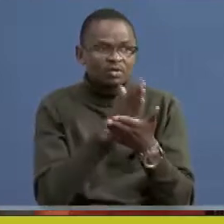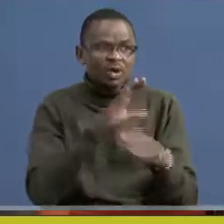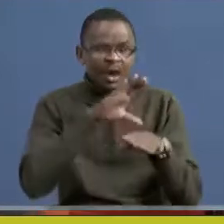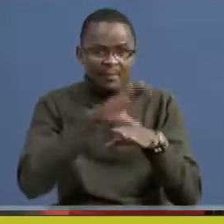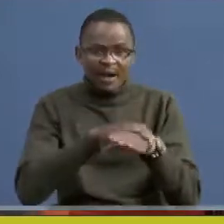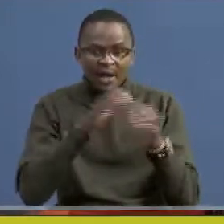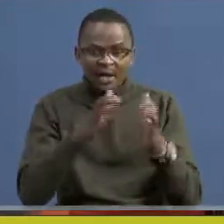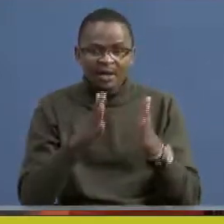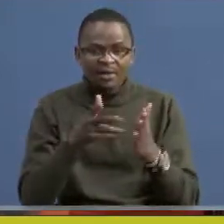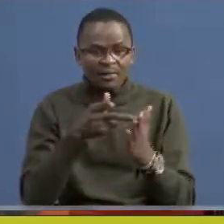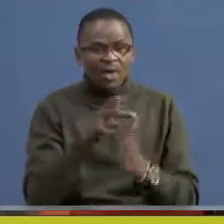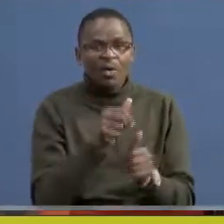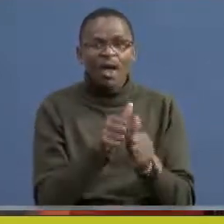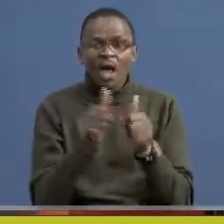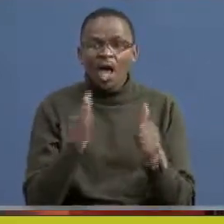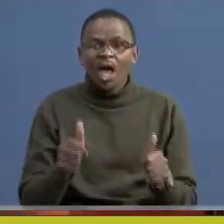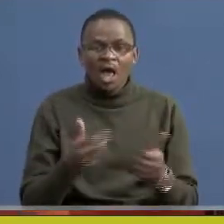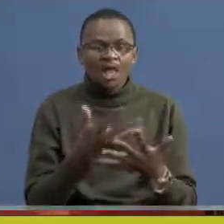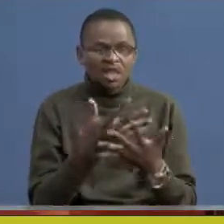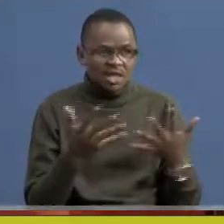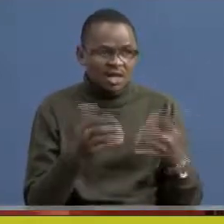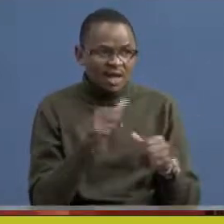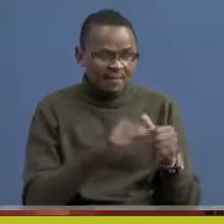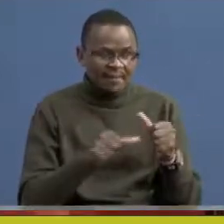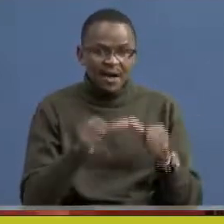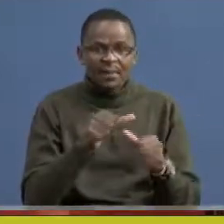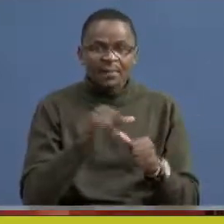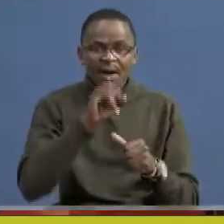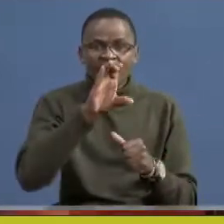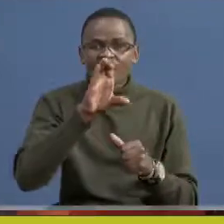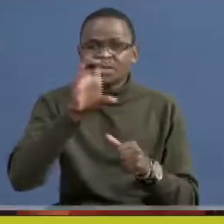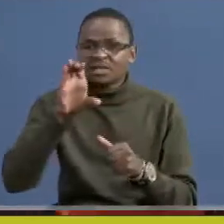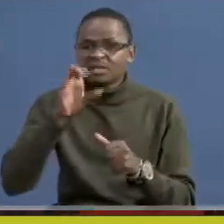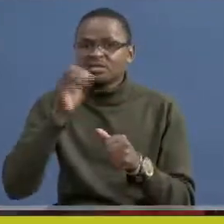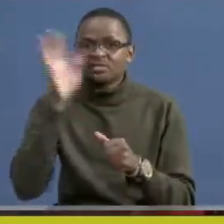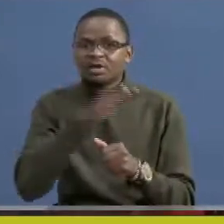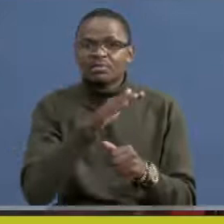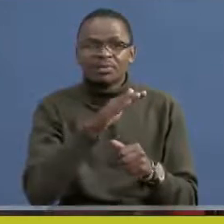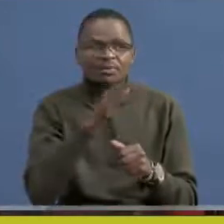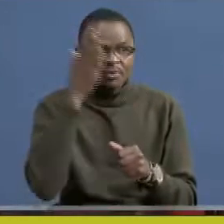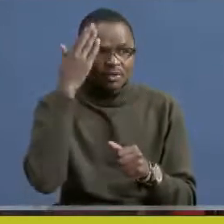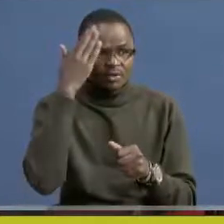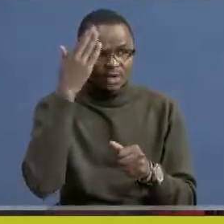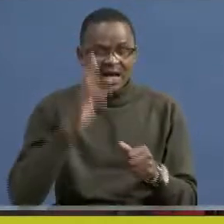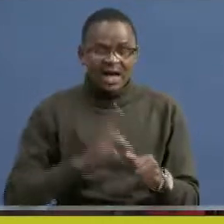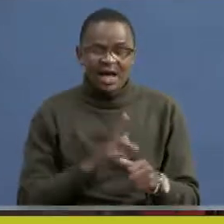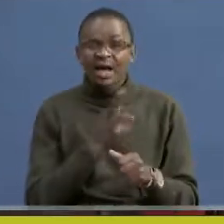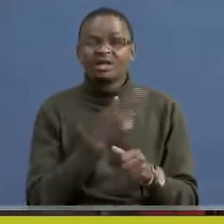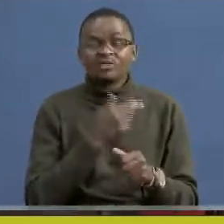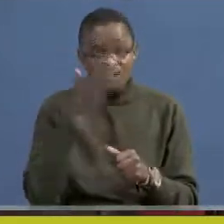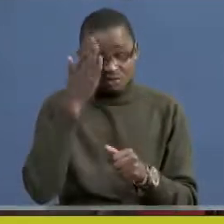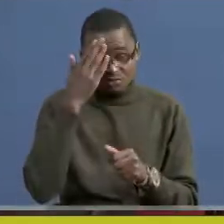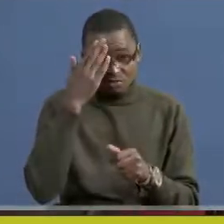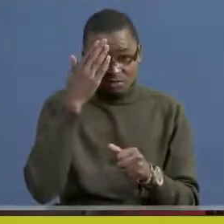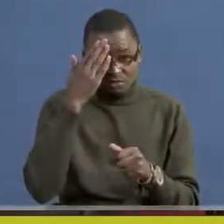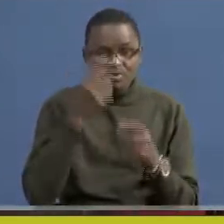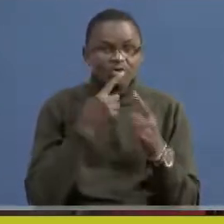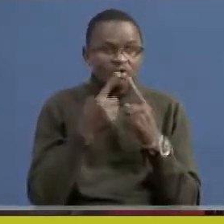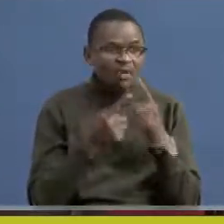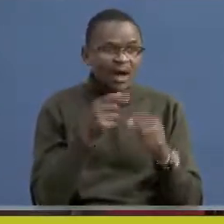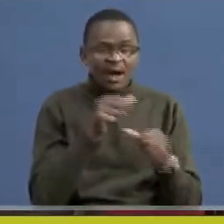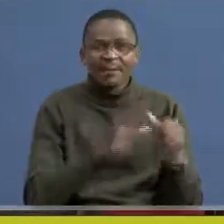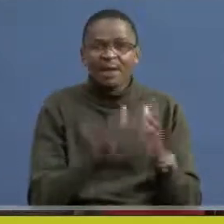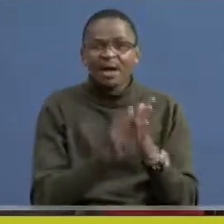anapaki kulipwa vizuri. Mambo ya kutueleza mambo ya ICC mpeleke penye mnajua. Sisi tunajua ya kwamba tumeongelea mambo ya